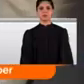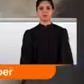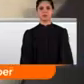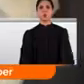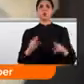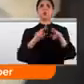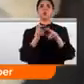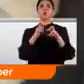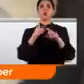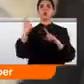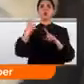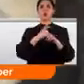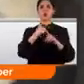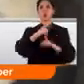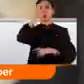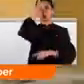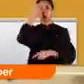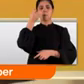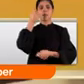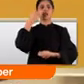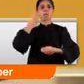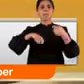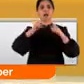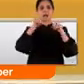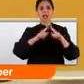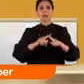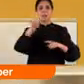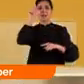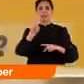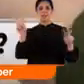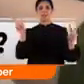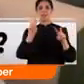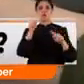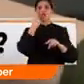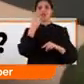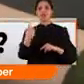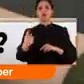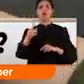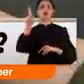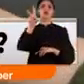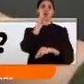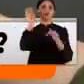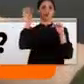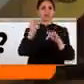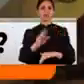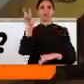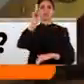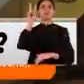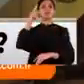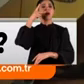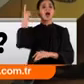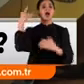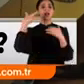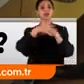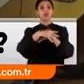Kur korumalı Türk lirası vadeli mevduat modelinden ilk sonuçlar gelmeye başladı. 20 Aralık gecesi dövizde sert düşüş